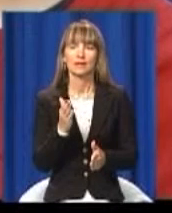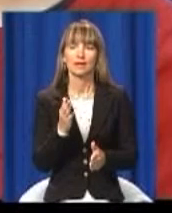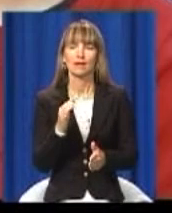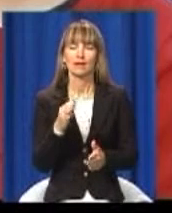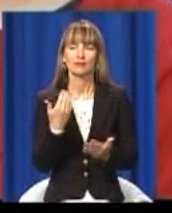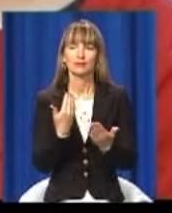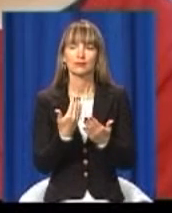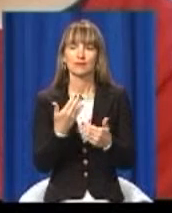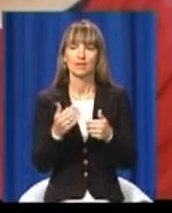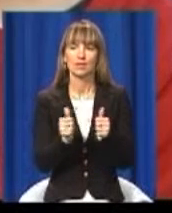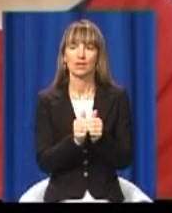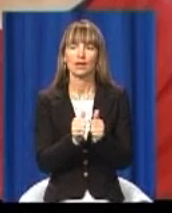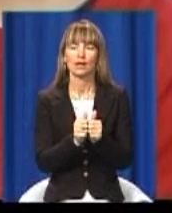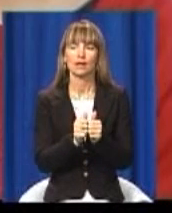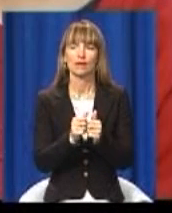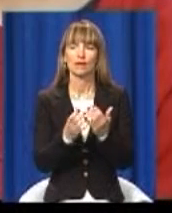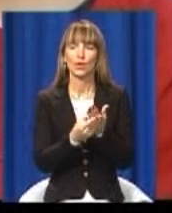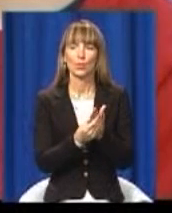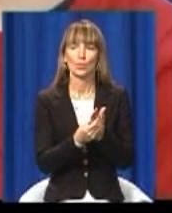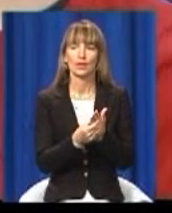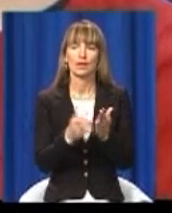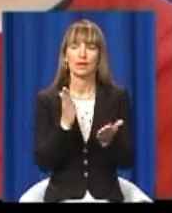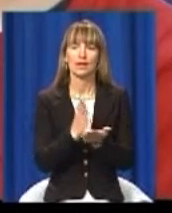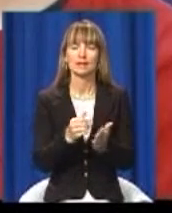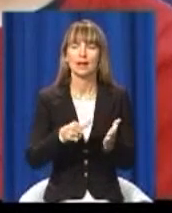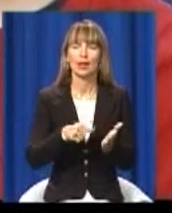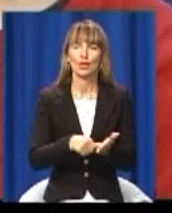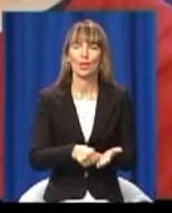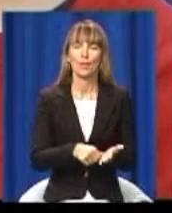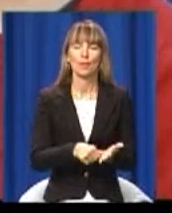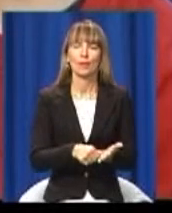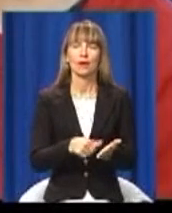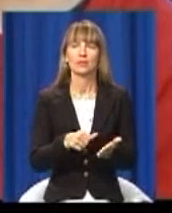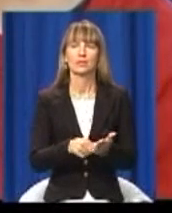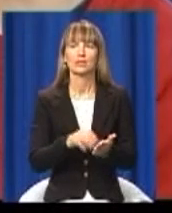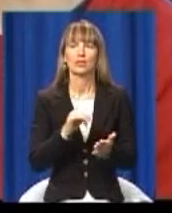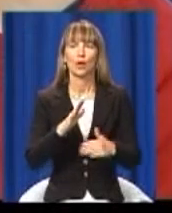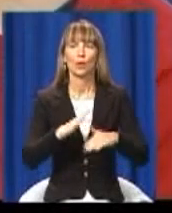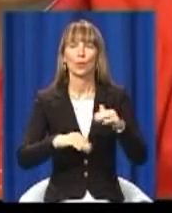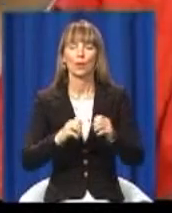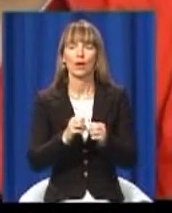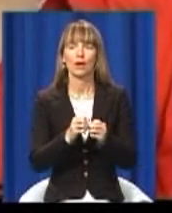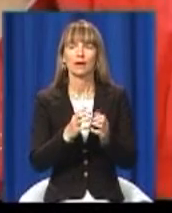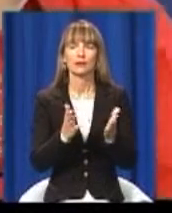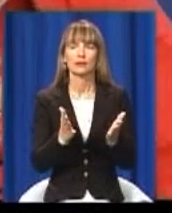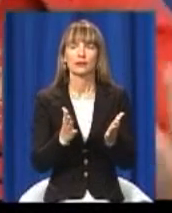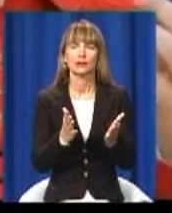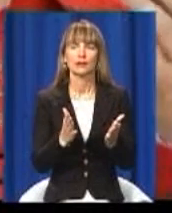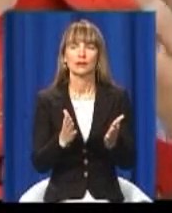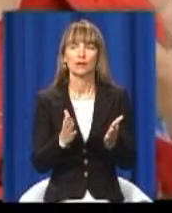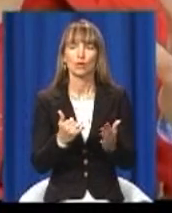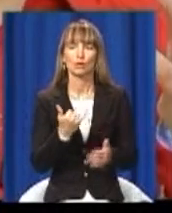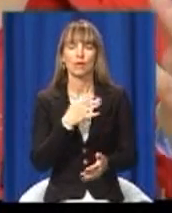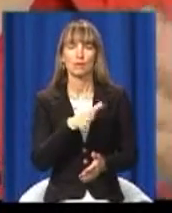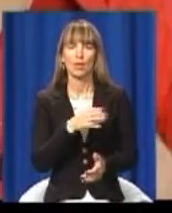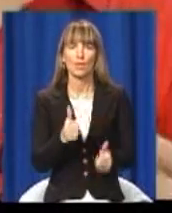руки кнопка, нажимаешь на кнопку, и рука раскрывается. У него был пульт